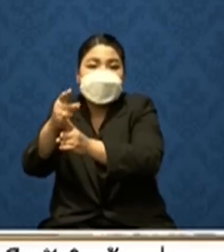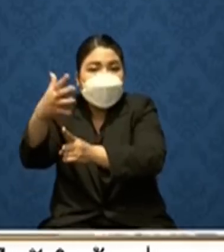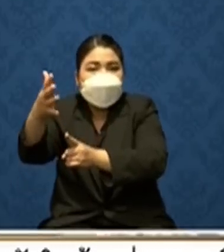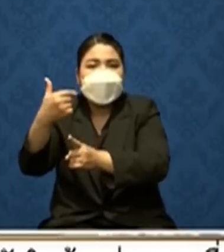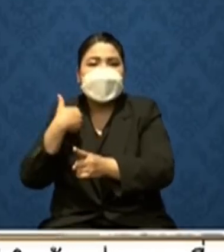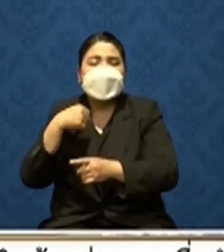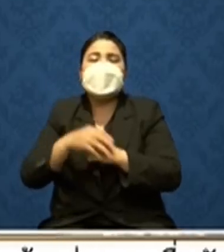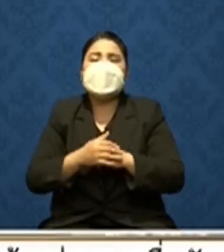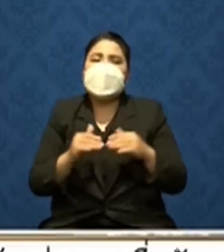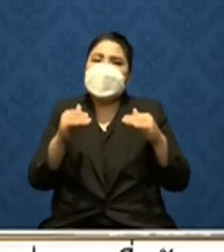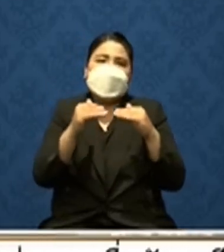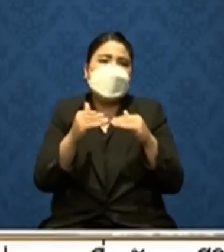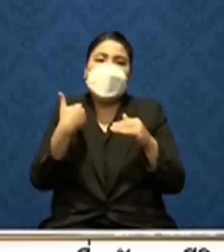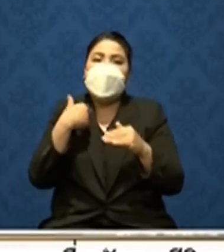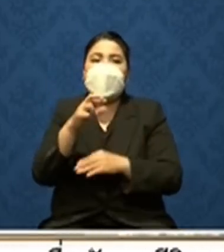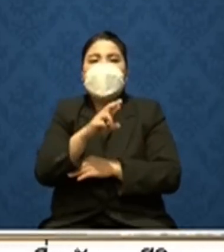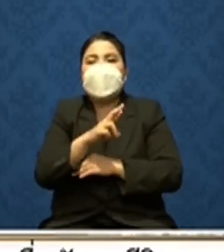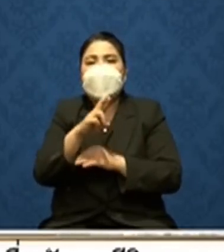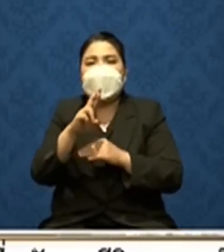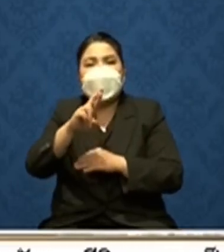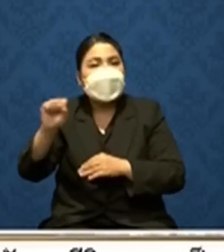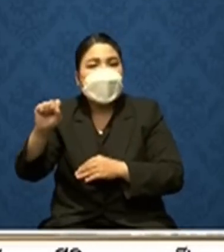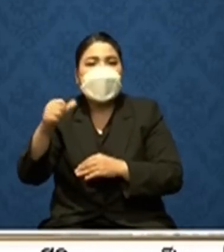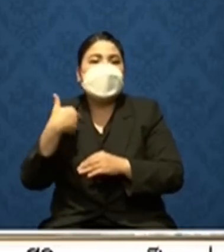ชนทำลายระบบรากสภา